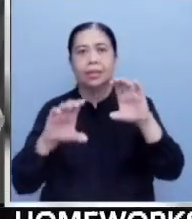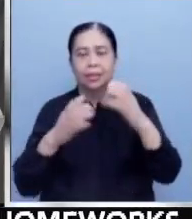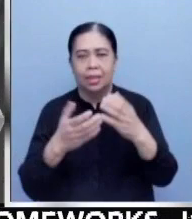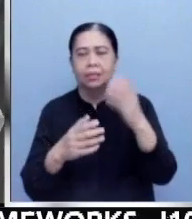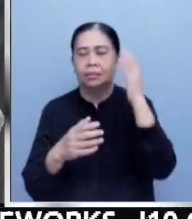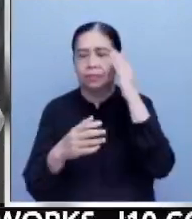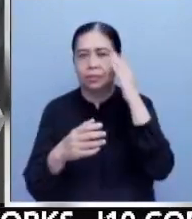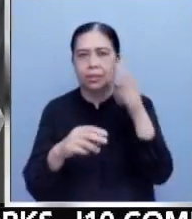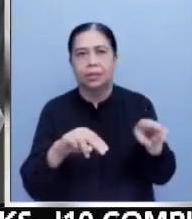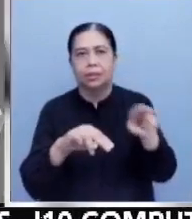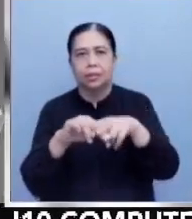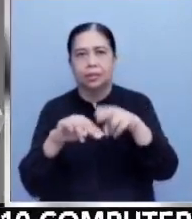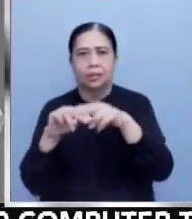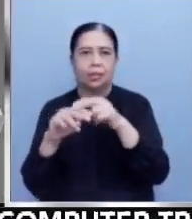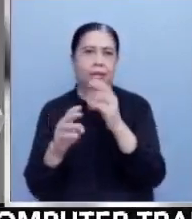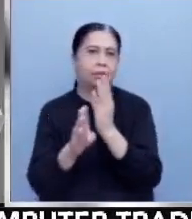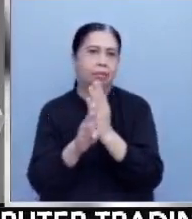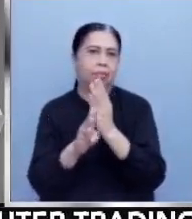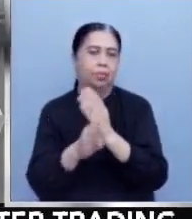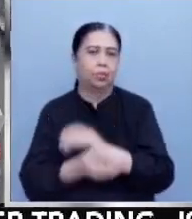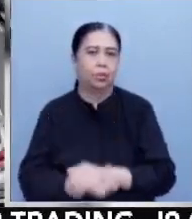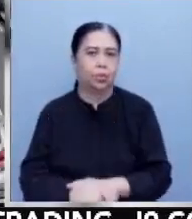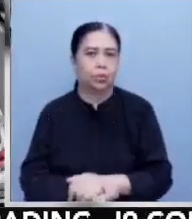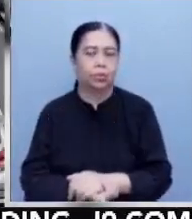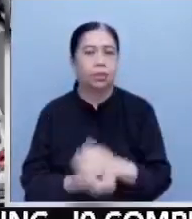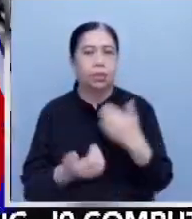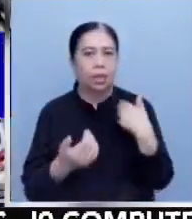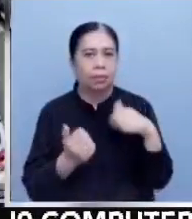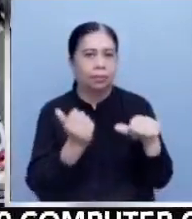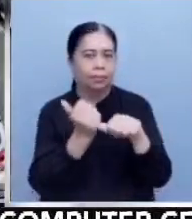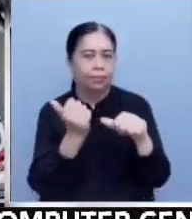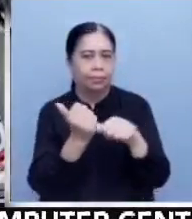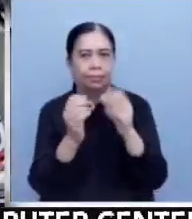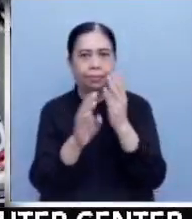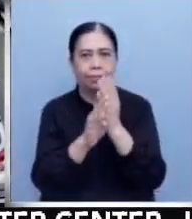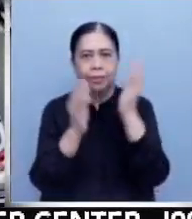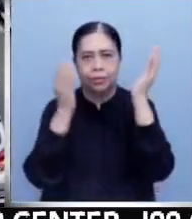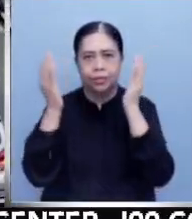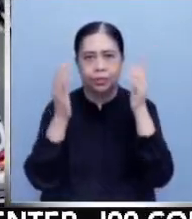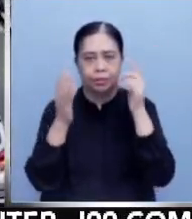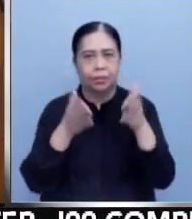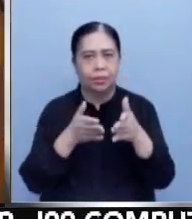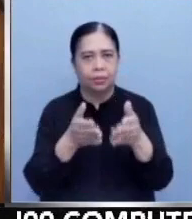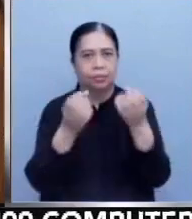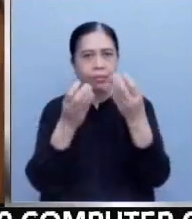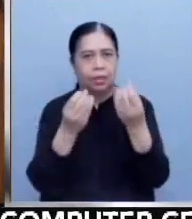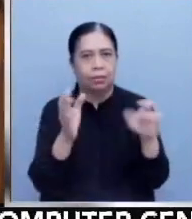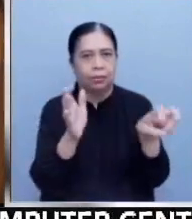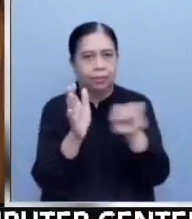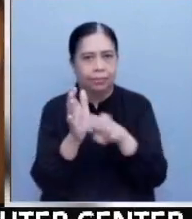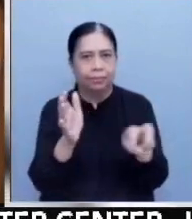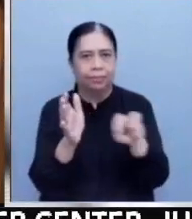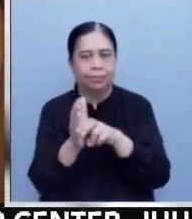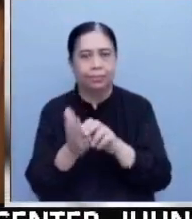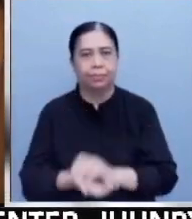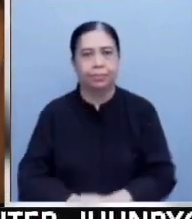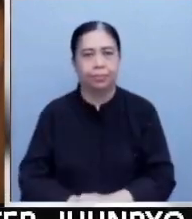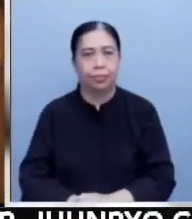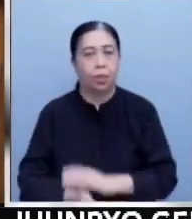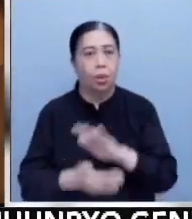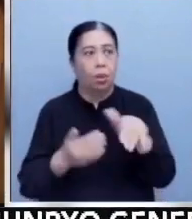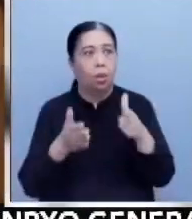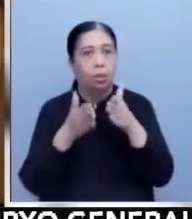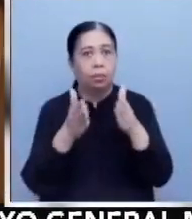bus kapag peak hours. May mga augmentation bus service naman sa mga rutang maraming pasahero. All major roads in Davao